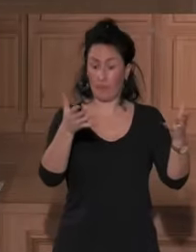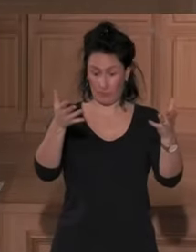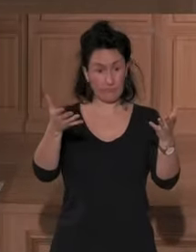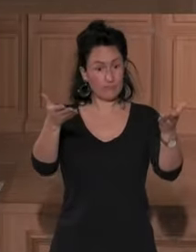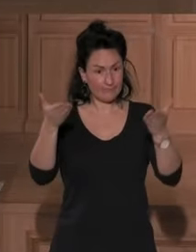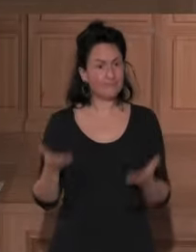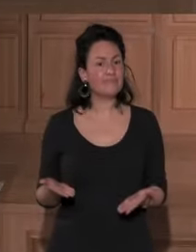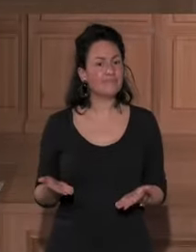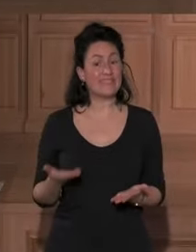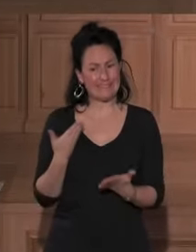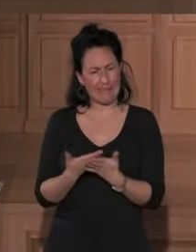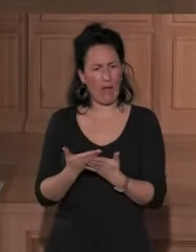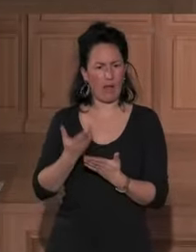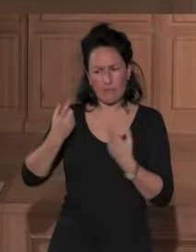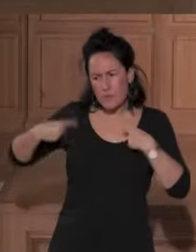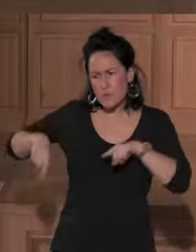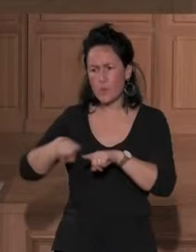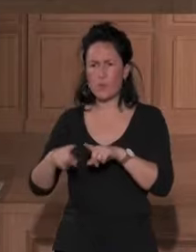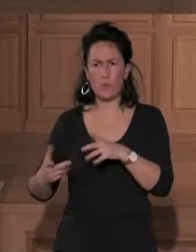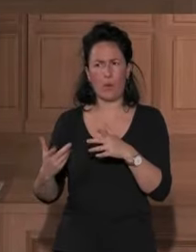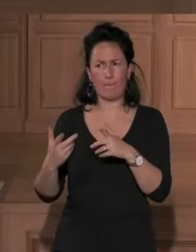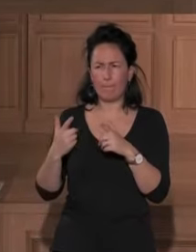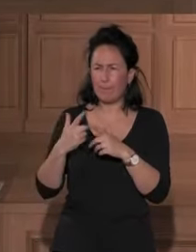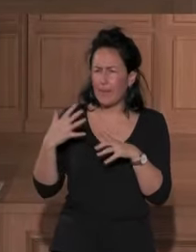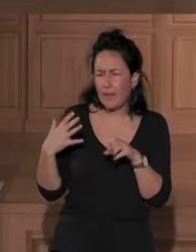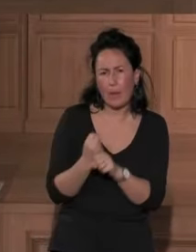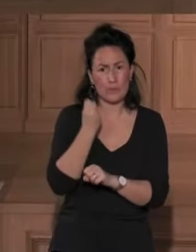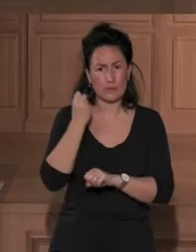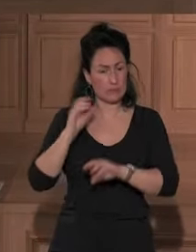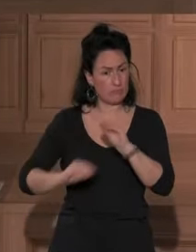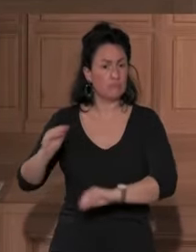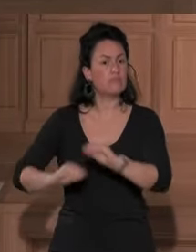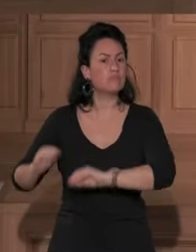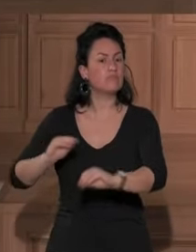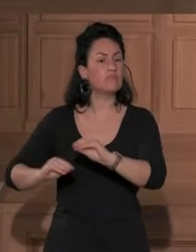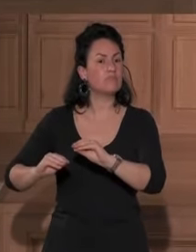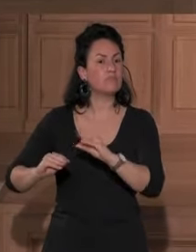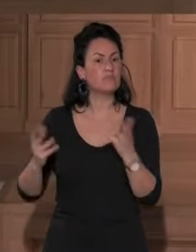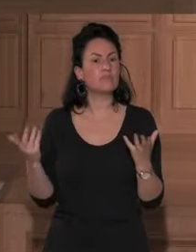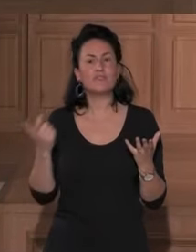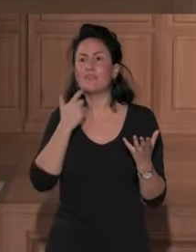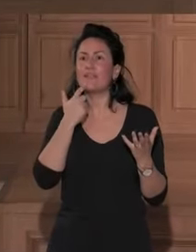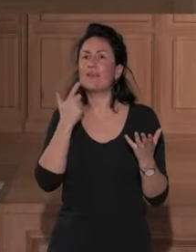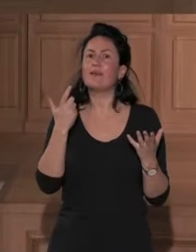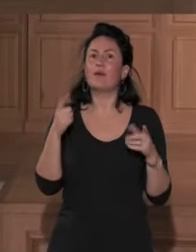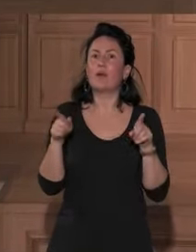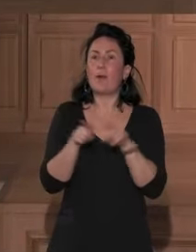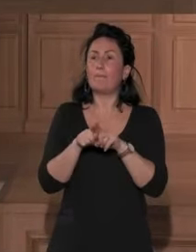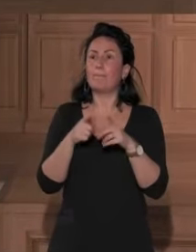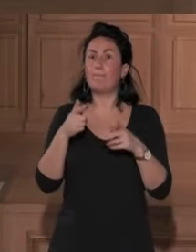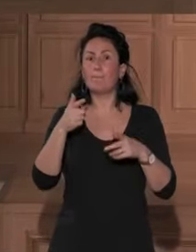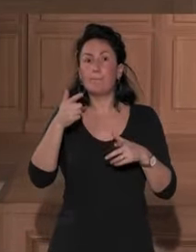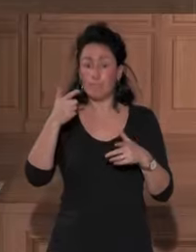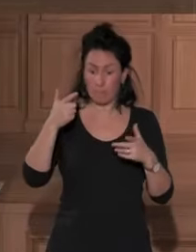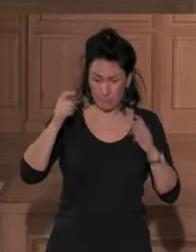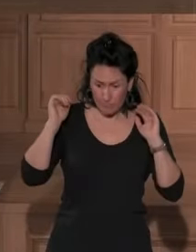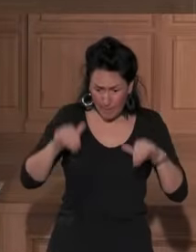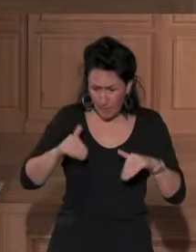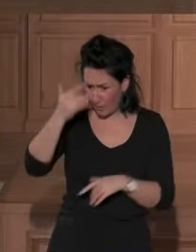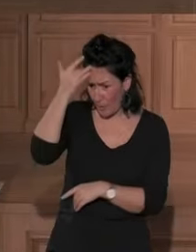force qu'on a su développer parce qu'on ne connaît pas des enfants à midi et à 14h, on les prend en charge sans carnet de